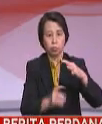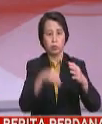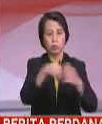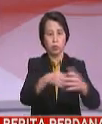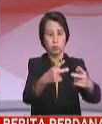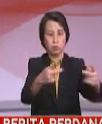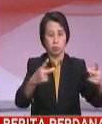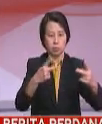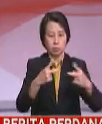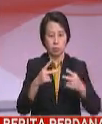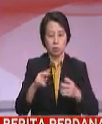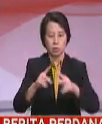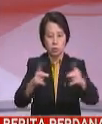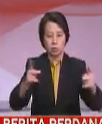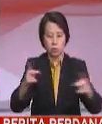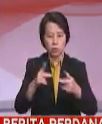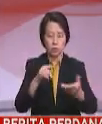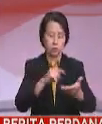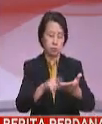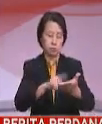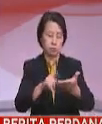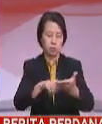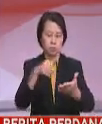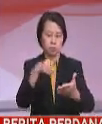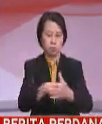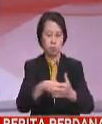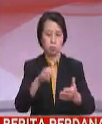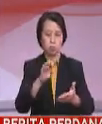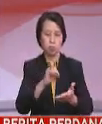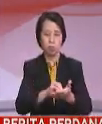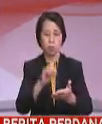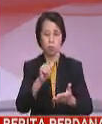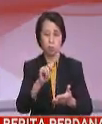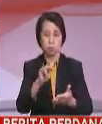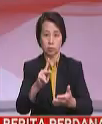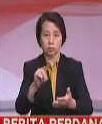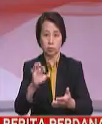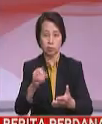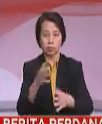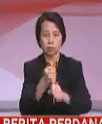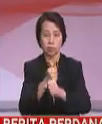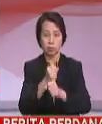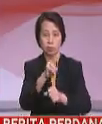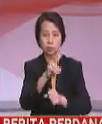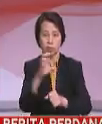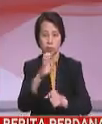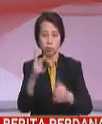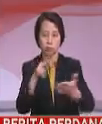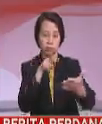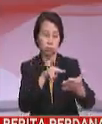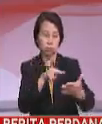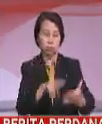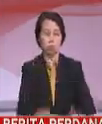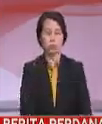kolam. Video itu dibuat naik oleh akaun Moksha Baibi di TikTok dan mendapat lebih 200,000 tontonan.